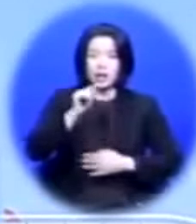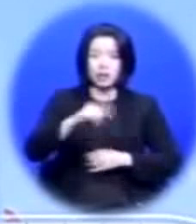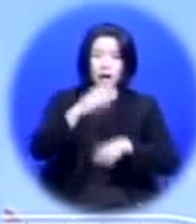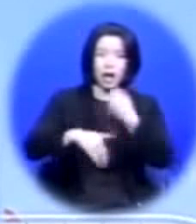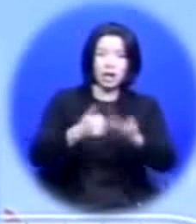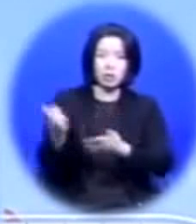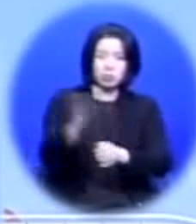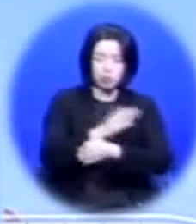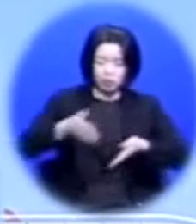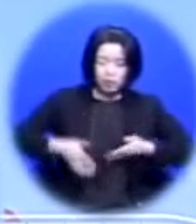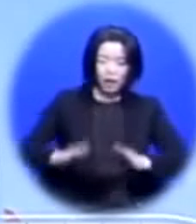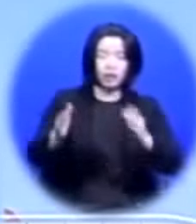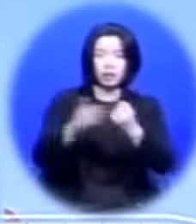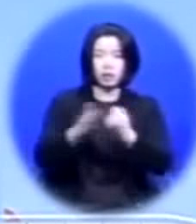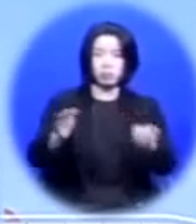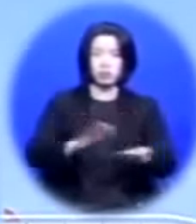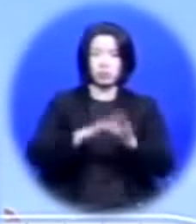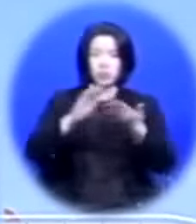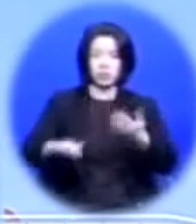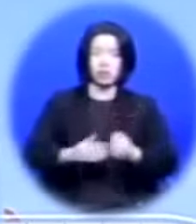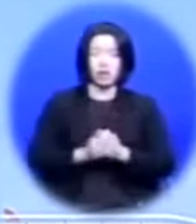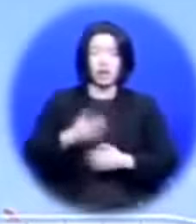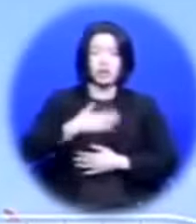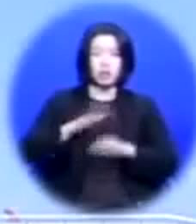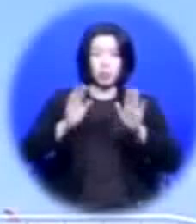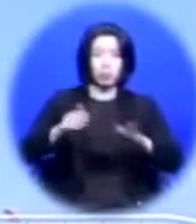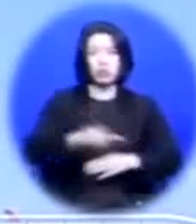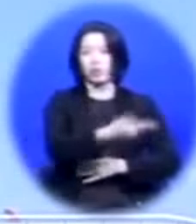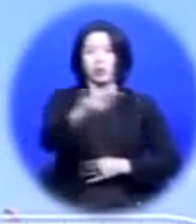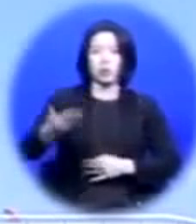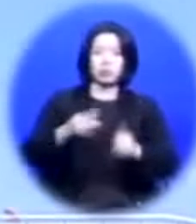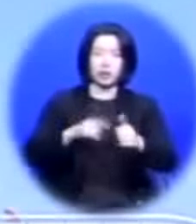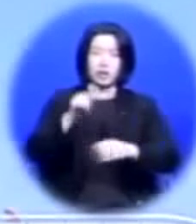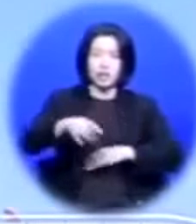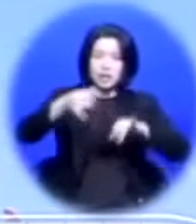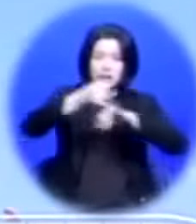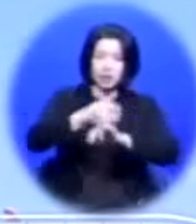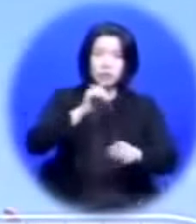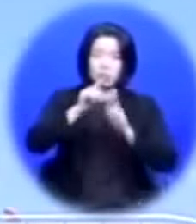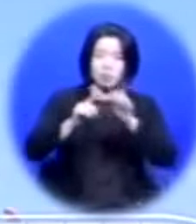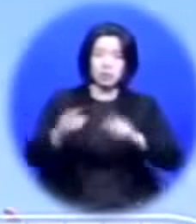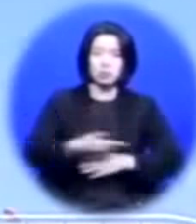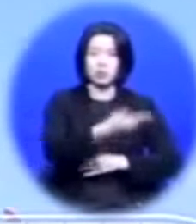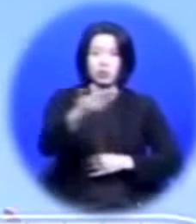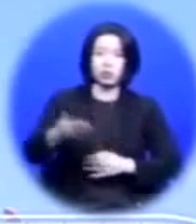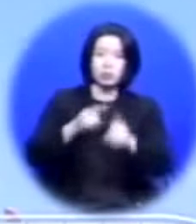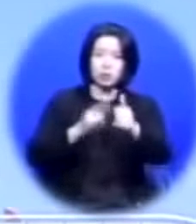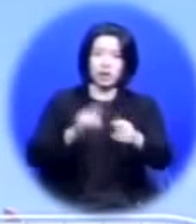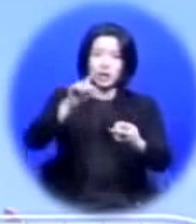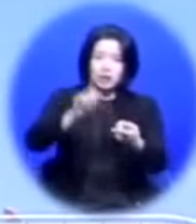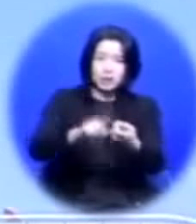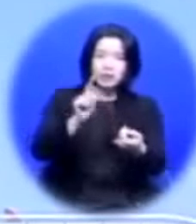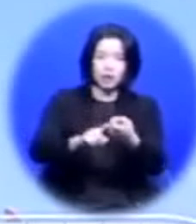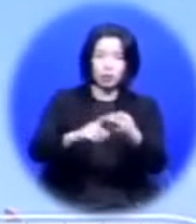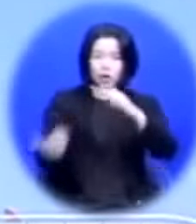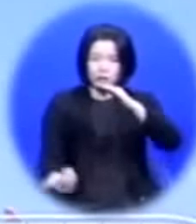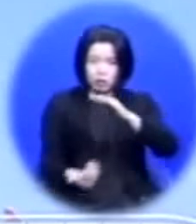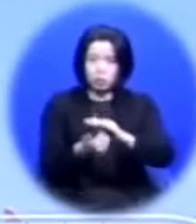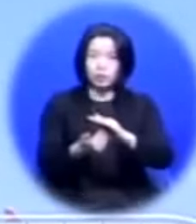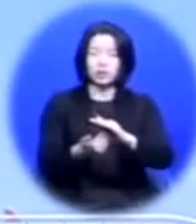났기 때문입니다 저는 오늘 여러분에게이 약속의 말씀이 여러분에게 그대로